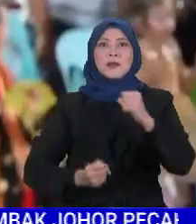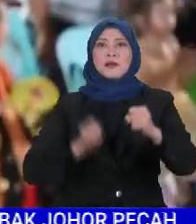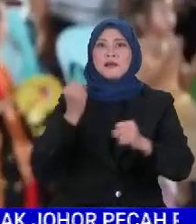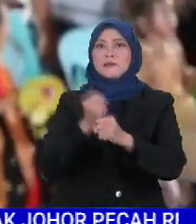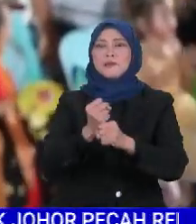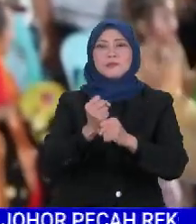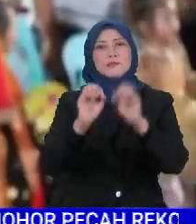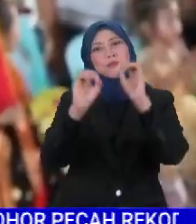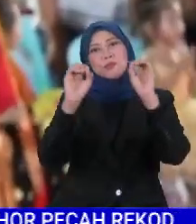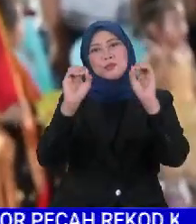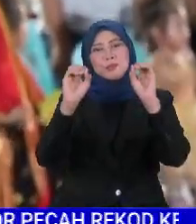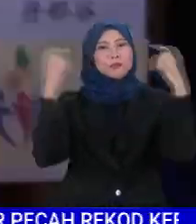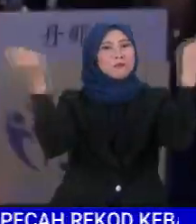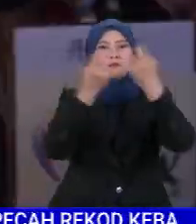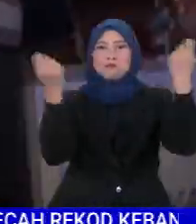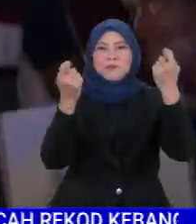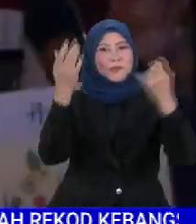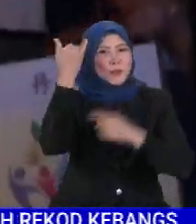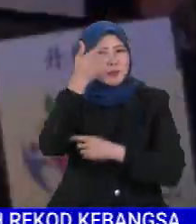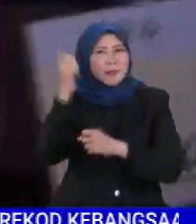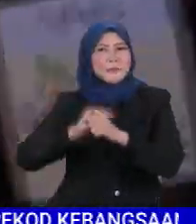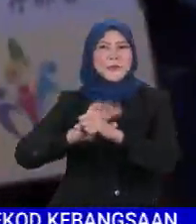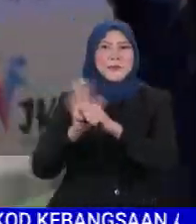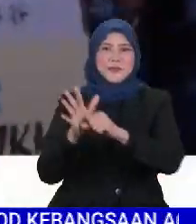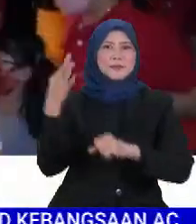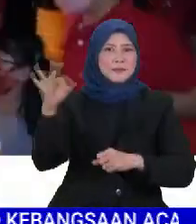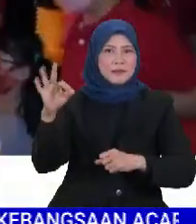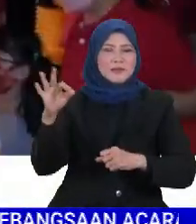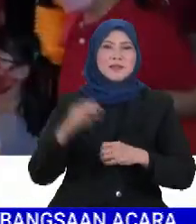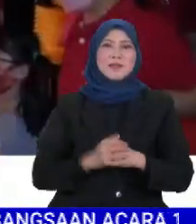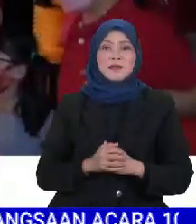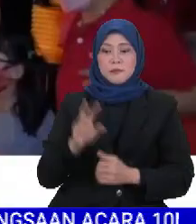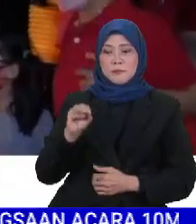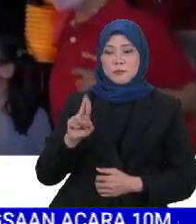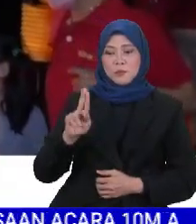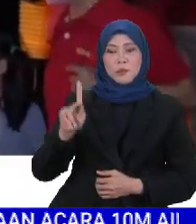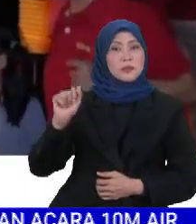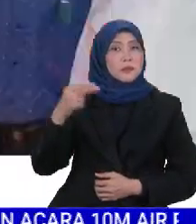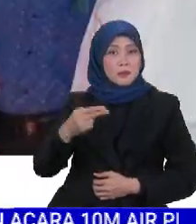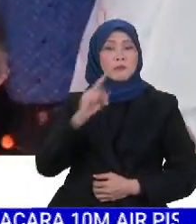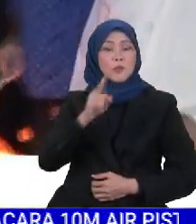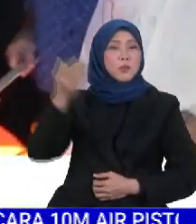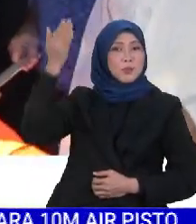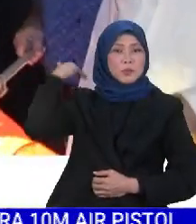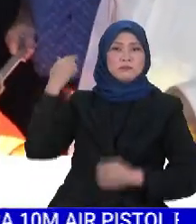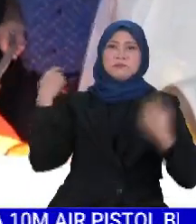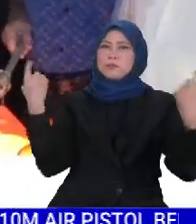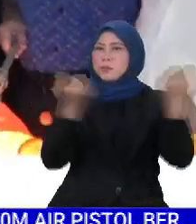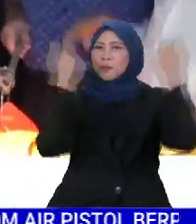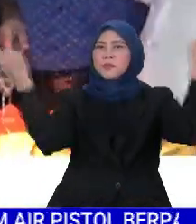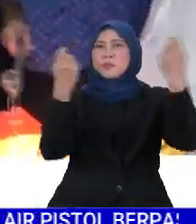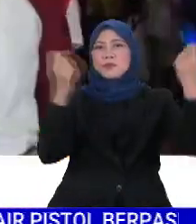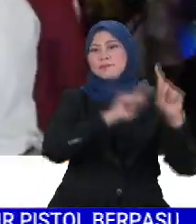Sebarang sambutan besar-besaran kesan penularan COVID-19, Bandar Mukah yang dulunya meriah dengan perayaan kebudayaan pelbagai